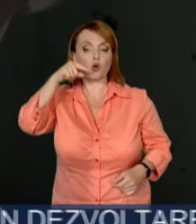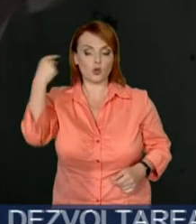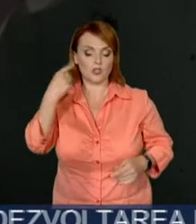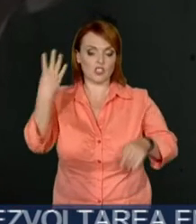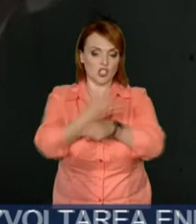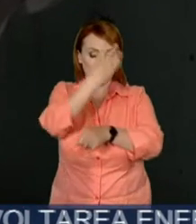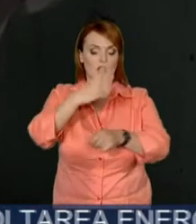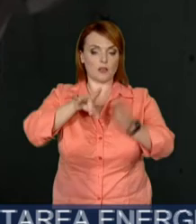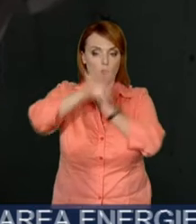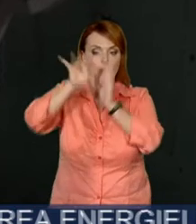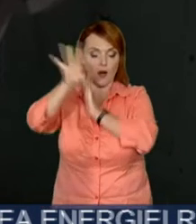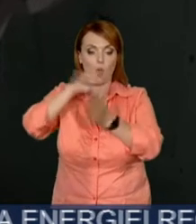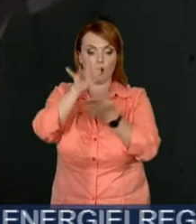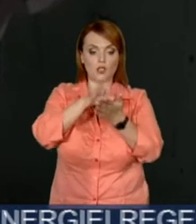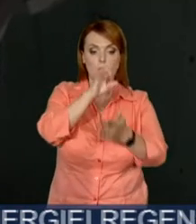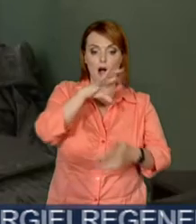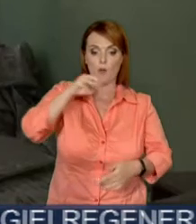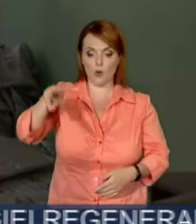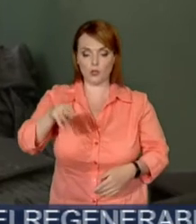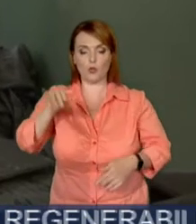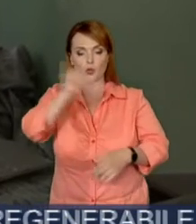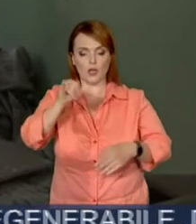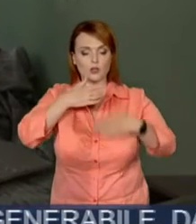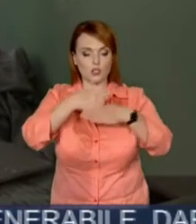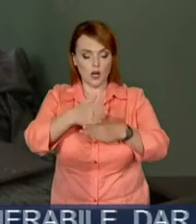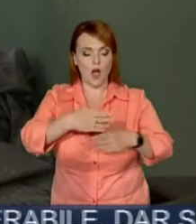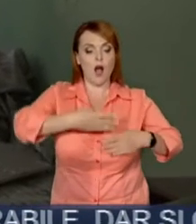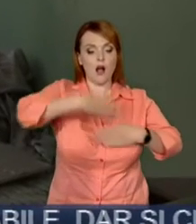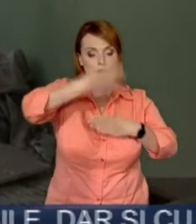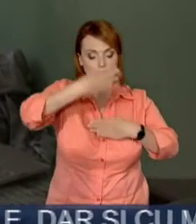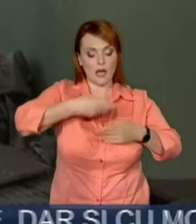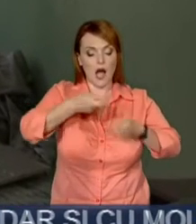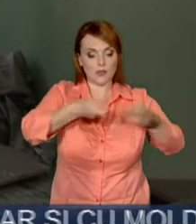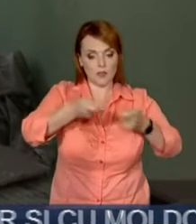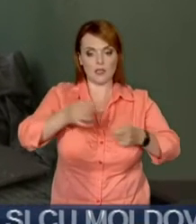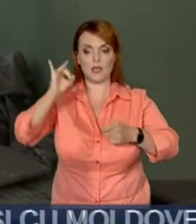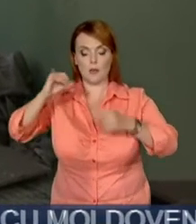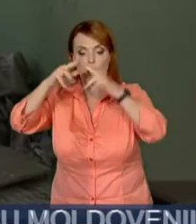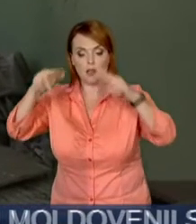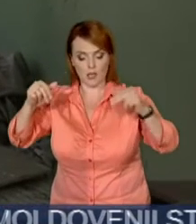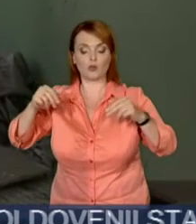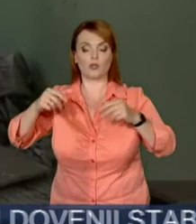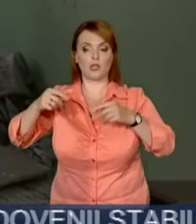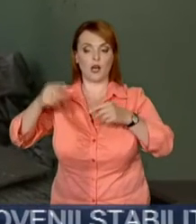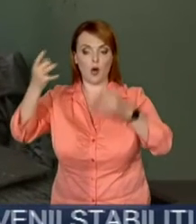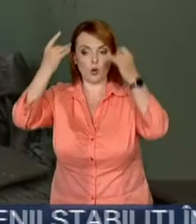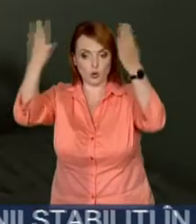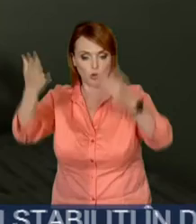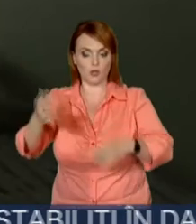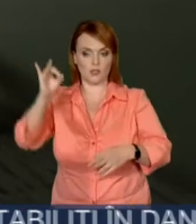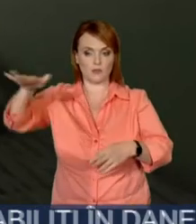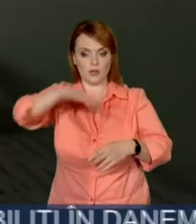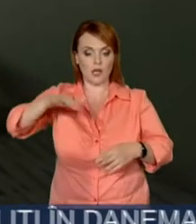cu obuze orașul Bahmut, unde au provocat distrugeri unei clădiri administrative, Palatului de Cultură din localitate și au rănit